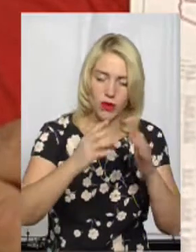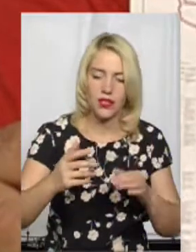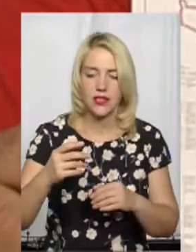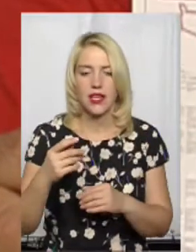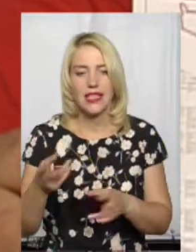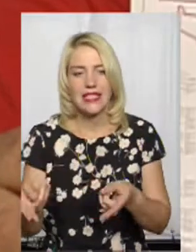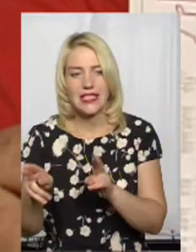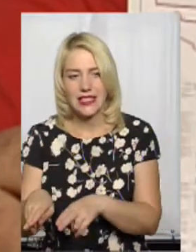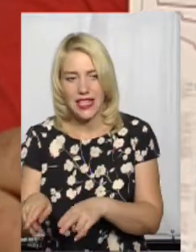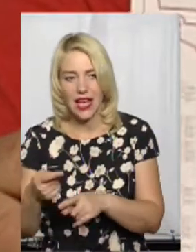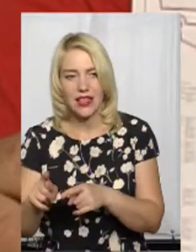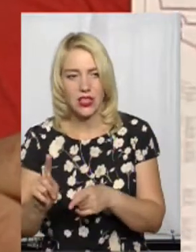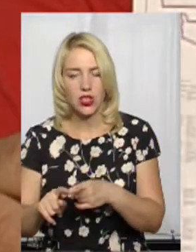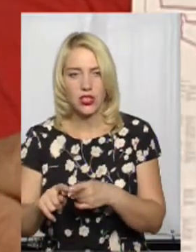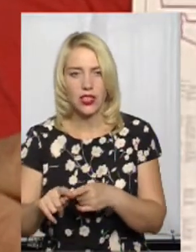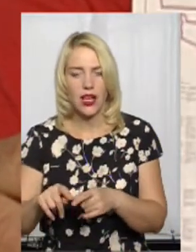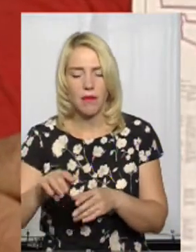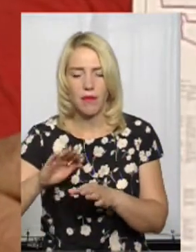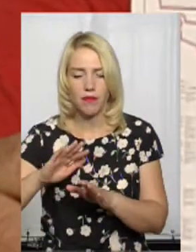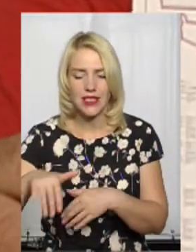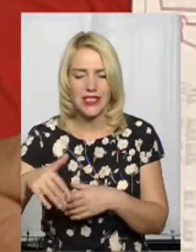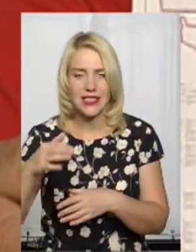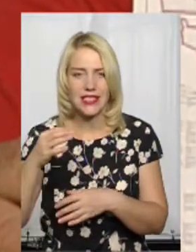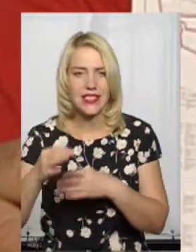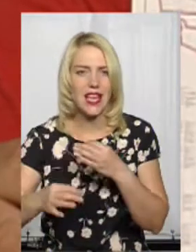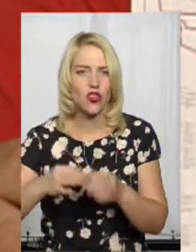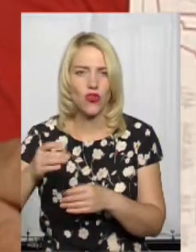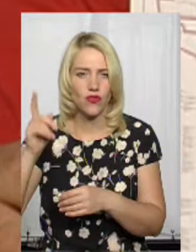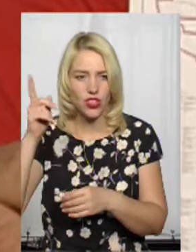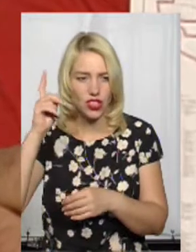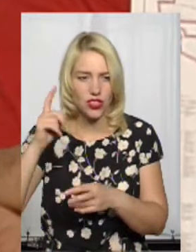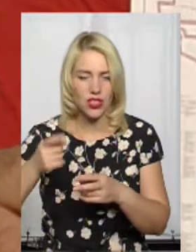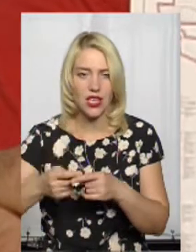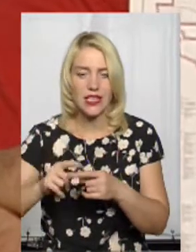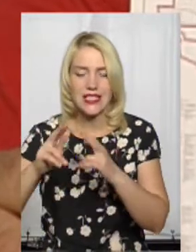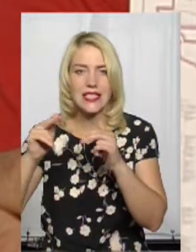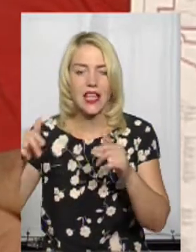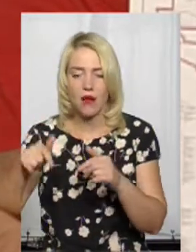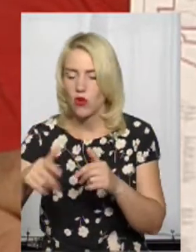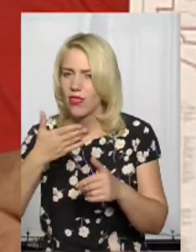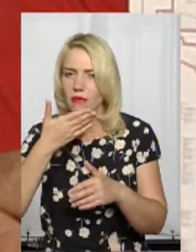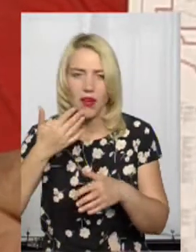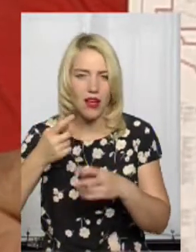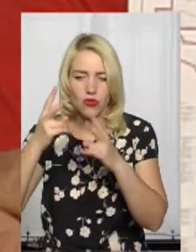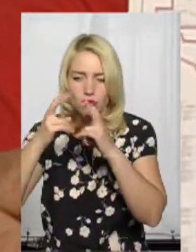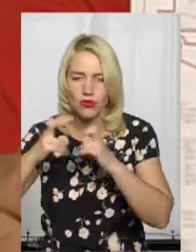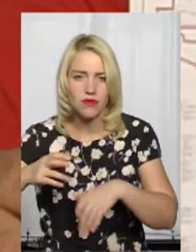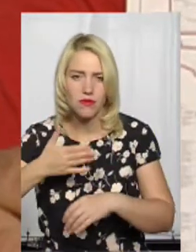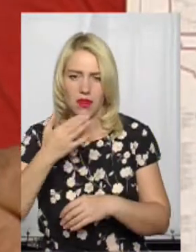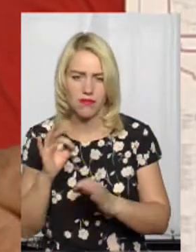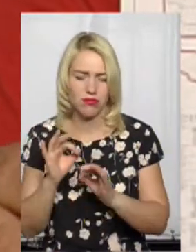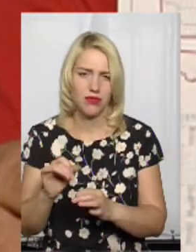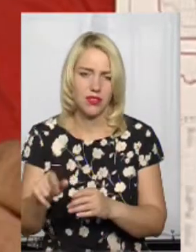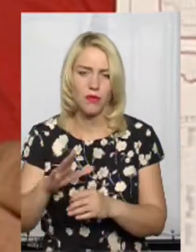залишки пізньосередньовічного замку, який майже недосліджений. Ось, хоча ми на нього і звертали увагу у своїй книзі